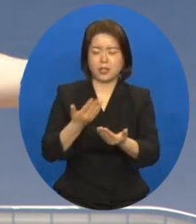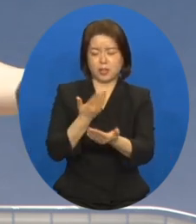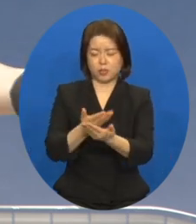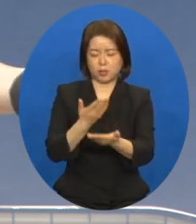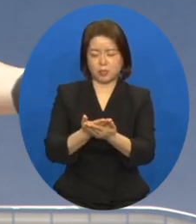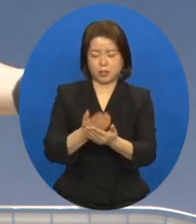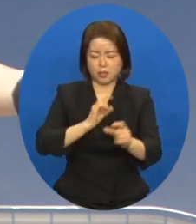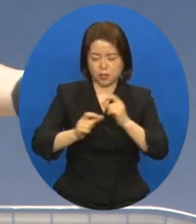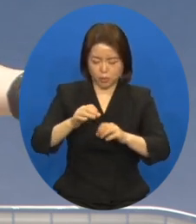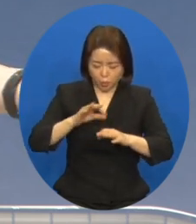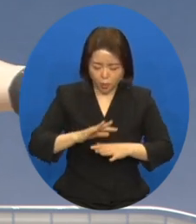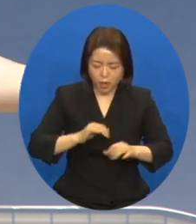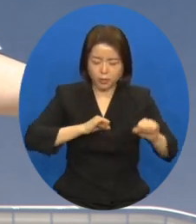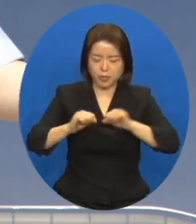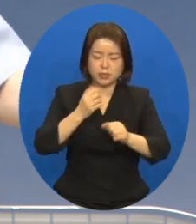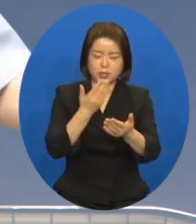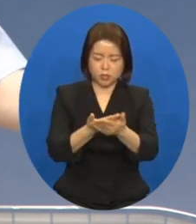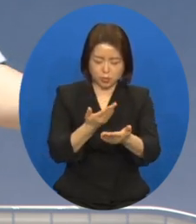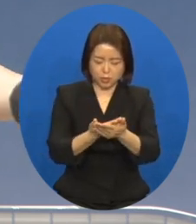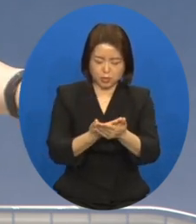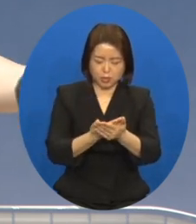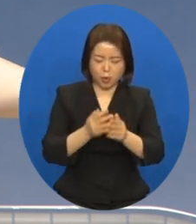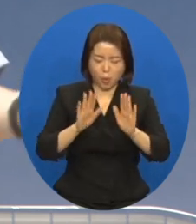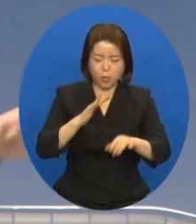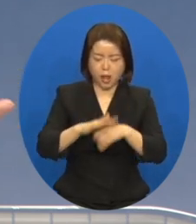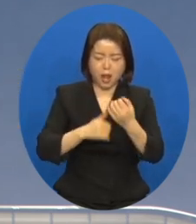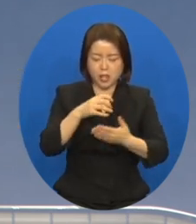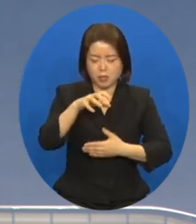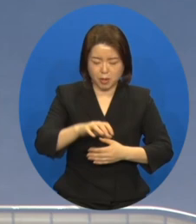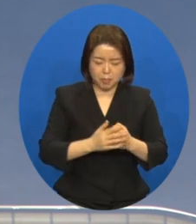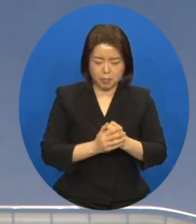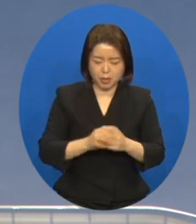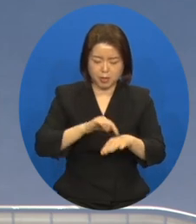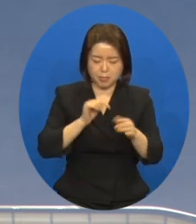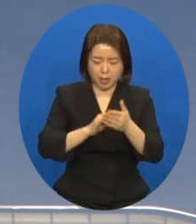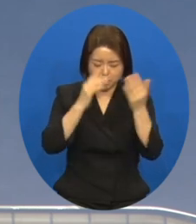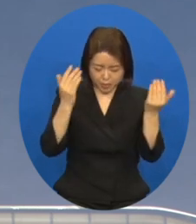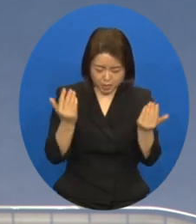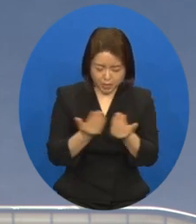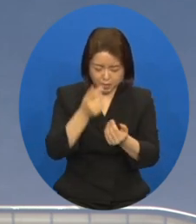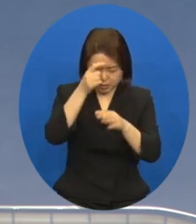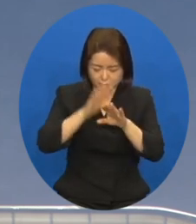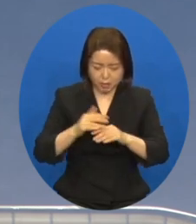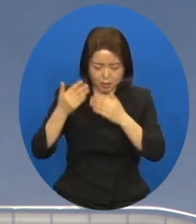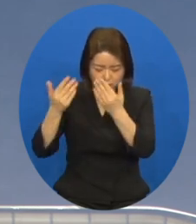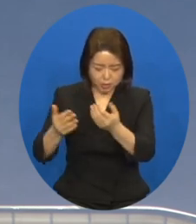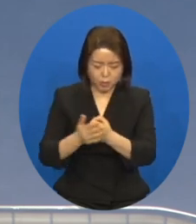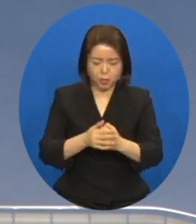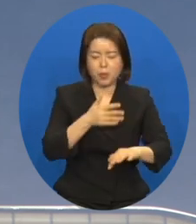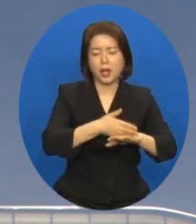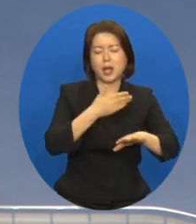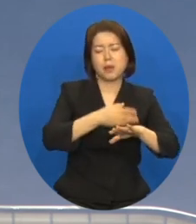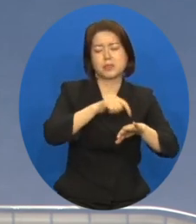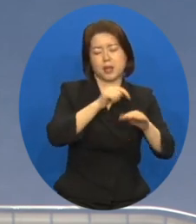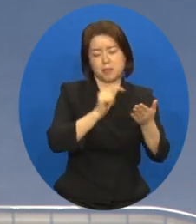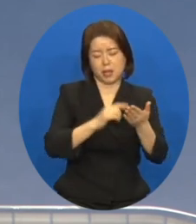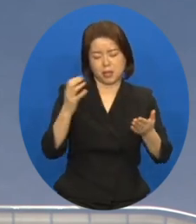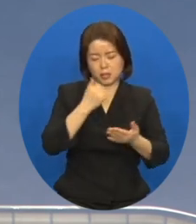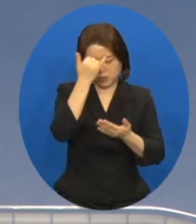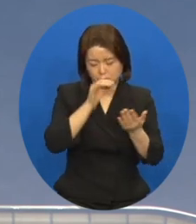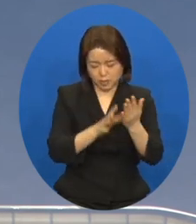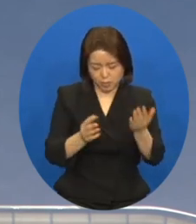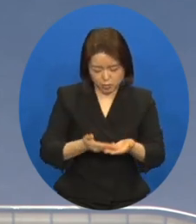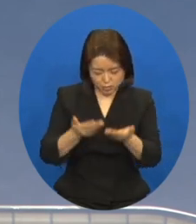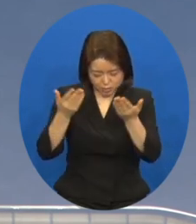놀랍게 역사하소서. 오늘도 하나님 앞에 전심으로 예배하고 감사한 마음으로 하나님께 예물을